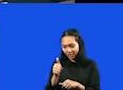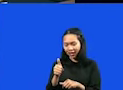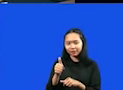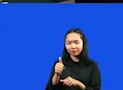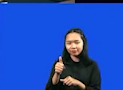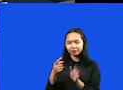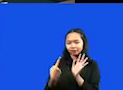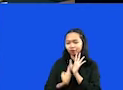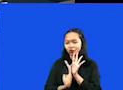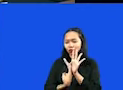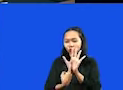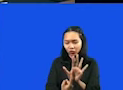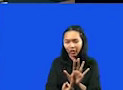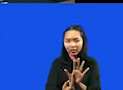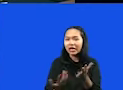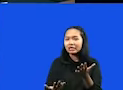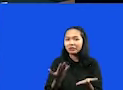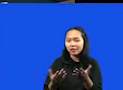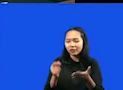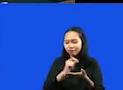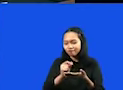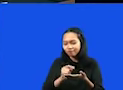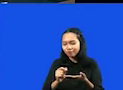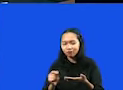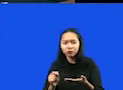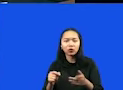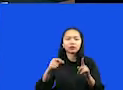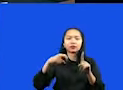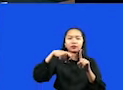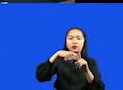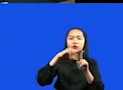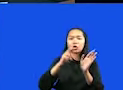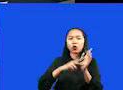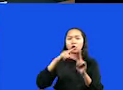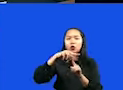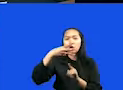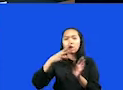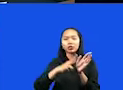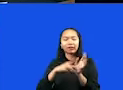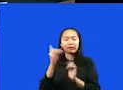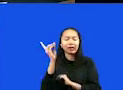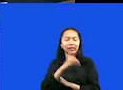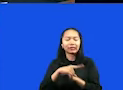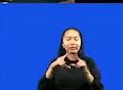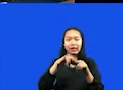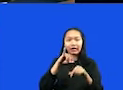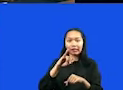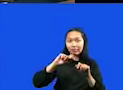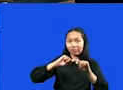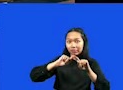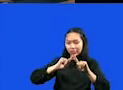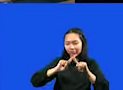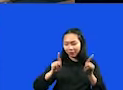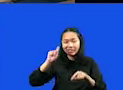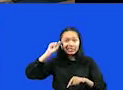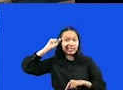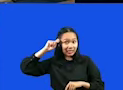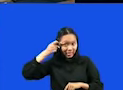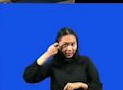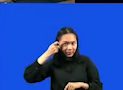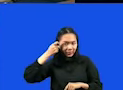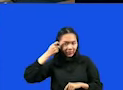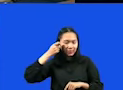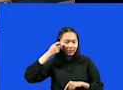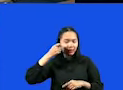ya dengan inspirasinya idenya dari e eii tetapi catatan yang dari Mbak Mega tadi juga perlu kita perhatikan bersama